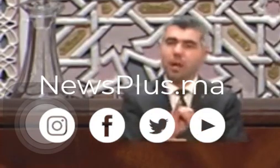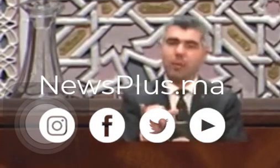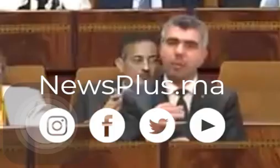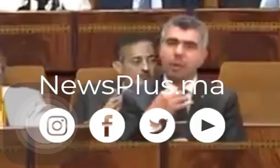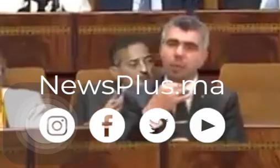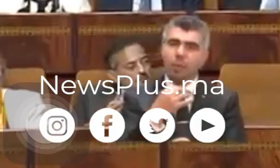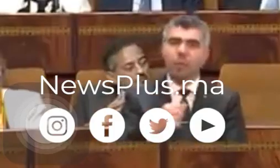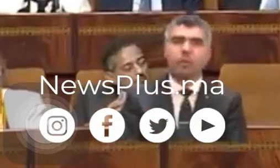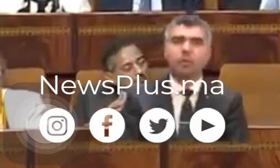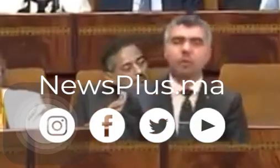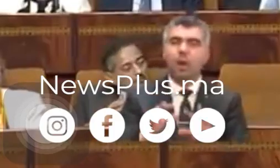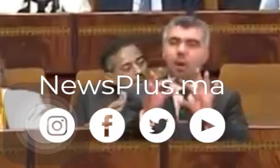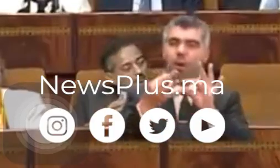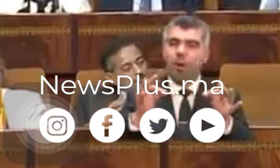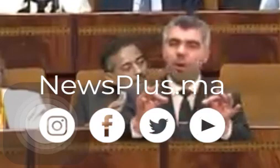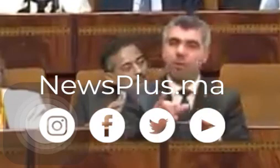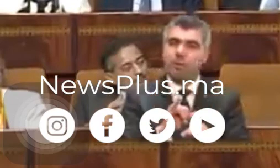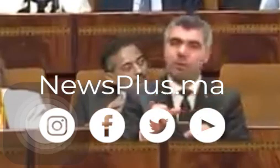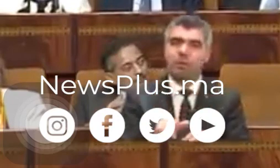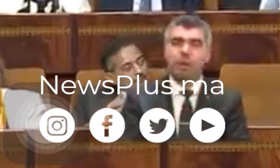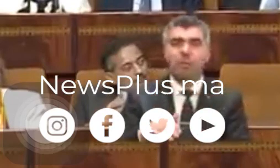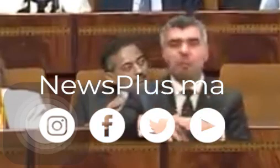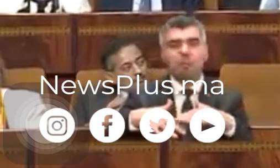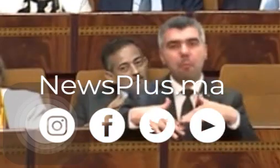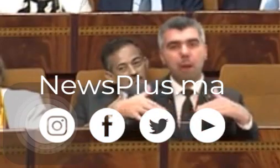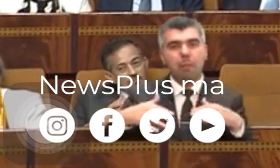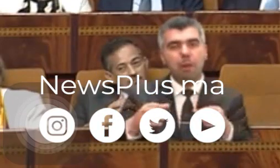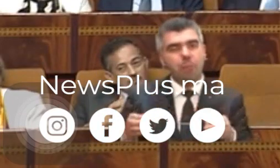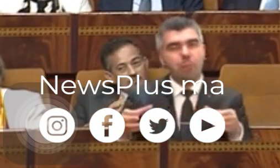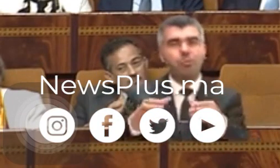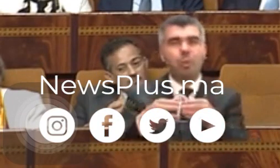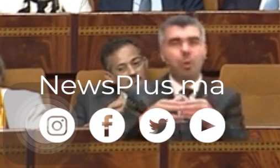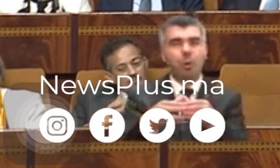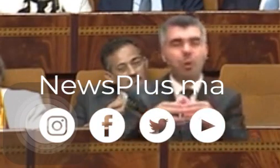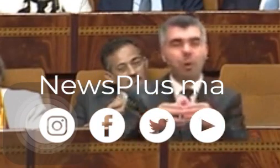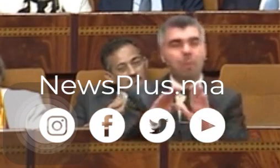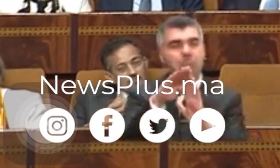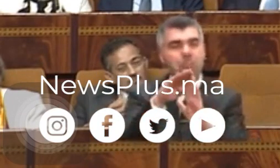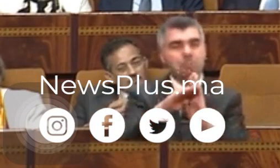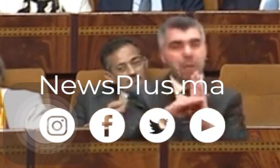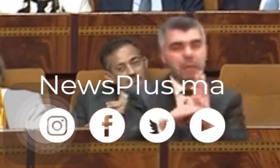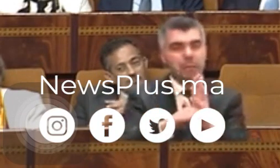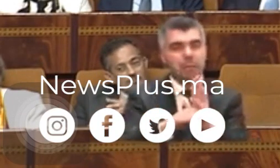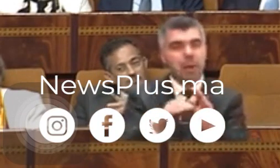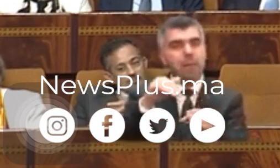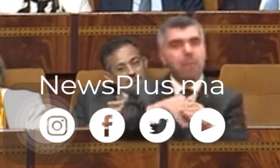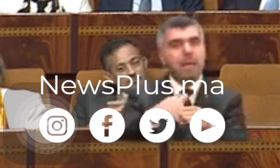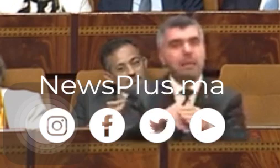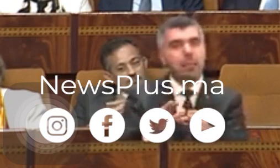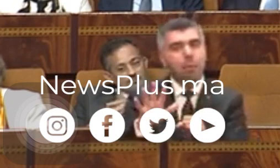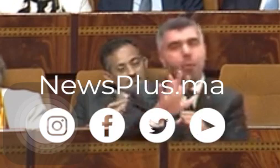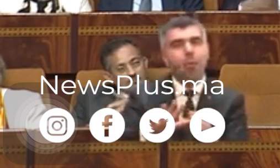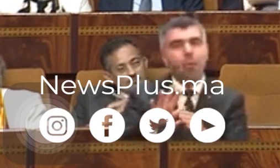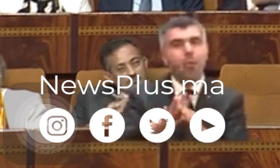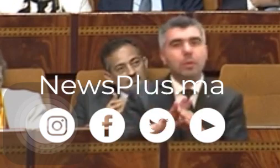لأن هذه المؤسسة تسير بشكل جماعي، المكتب ممثل فيه جميع الفرق،